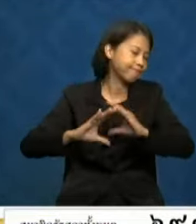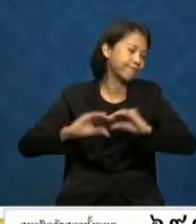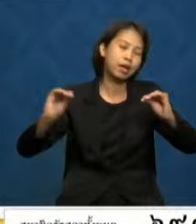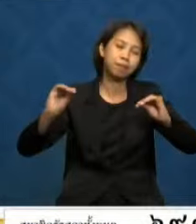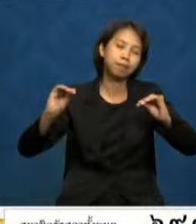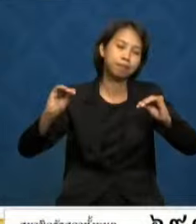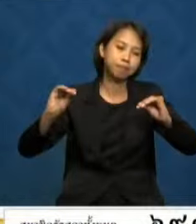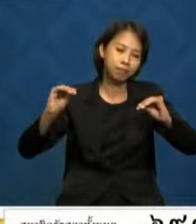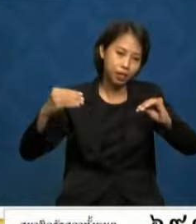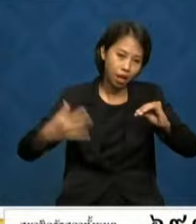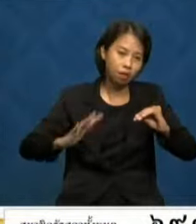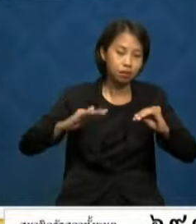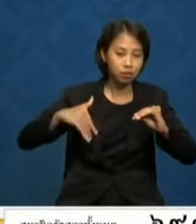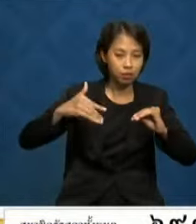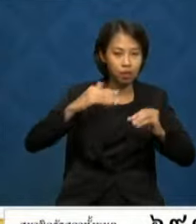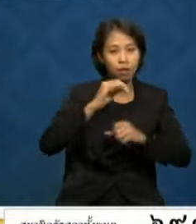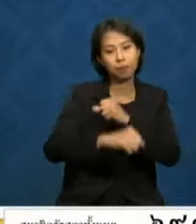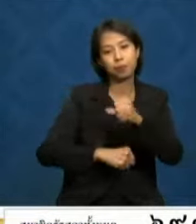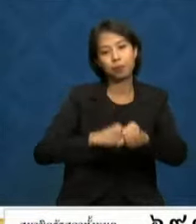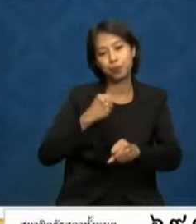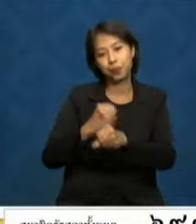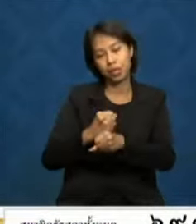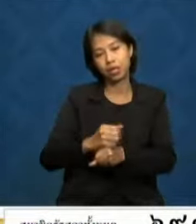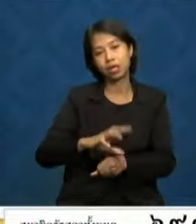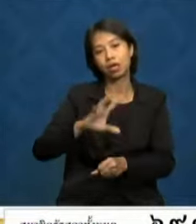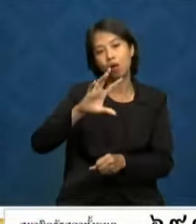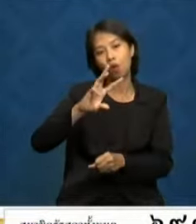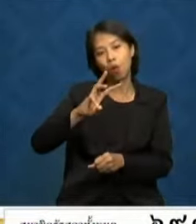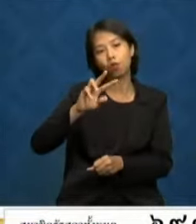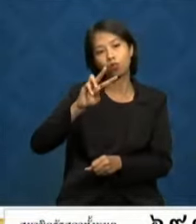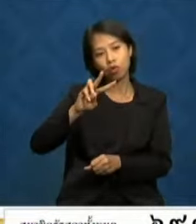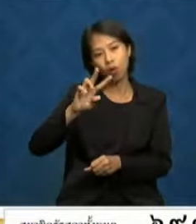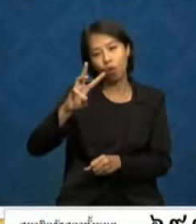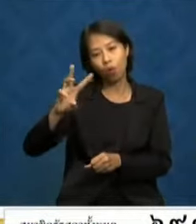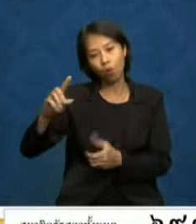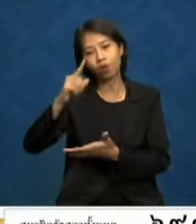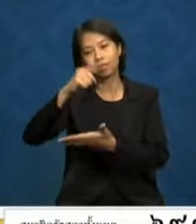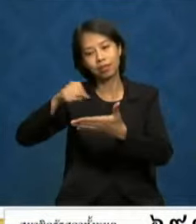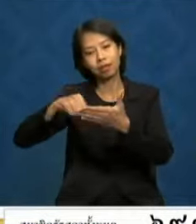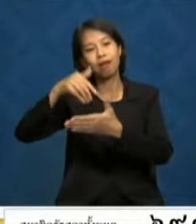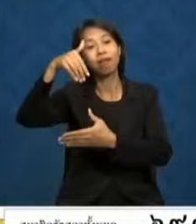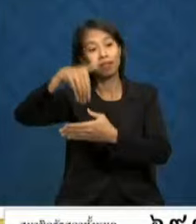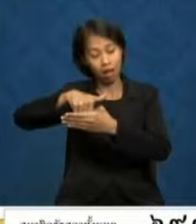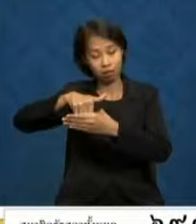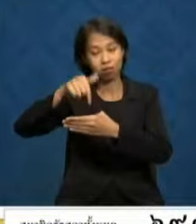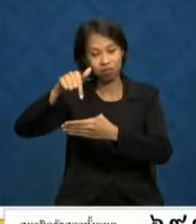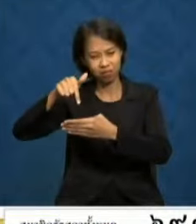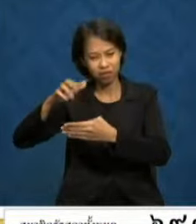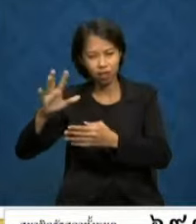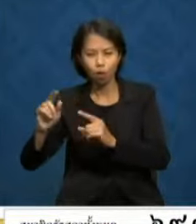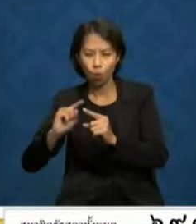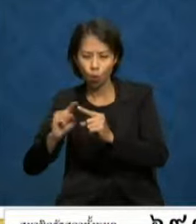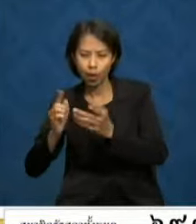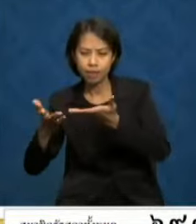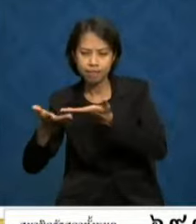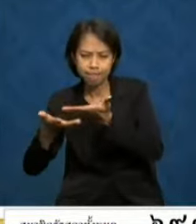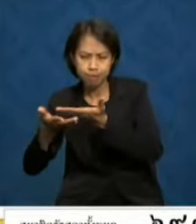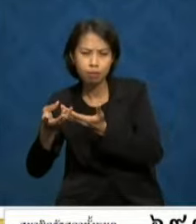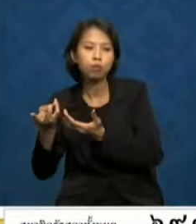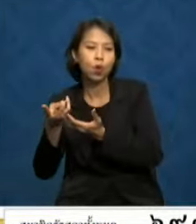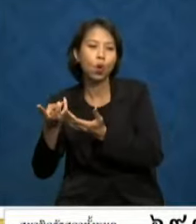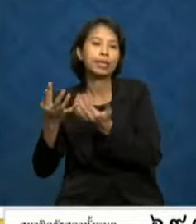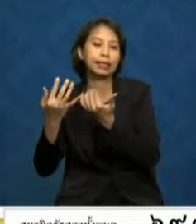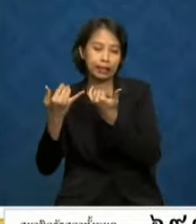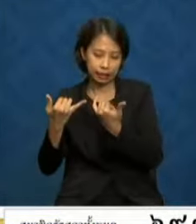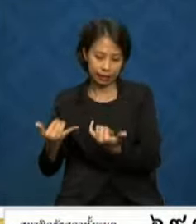60แต่หลังจากเลือกตั้งปี62มาปี66ก็คืบหน้าน้อยมากนะครับคืบหน้าน้อยมากจนกระทั่งมาปี67